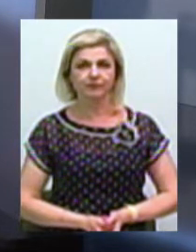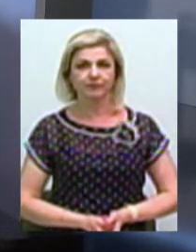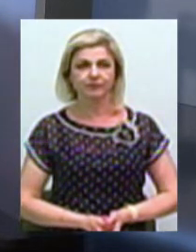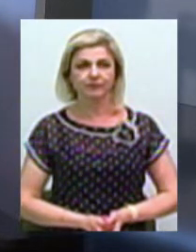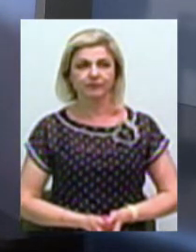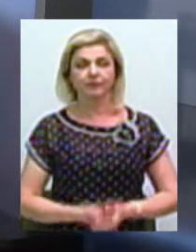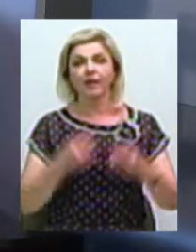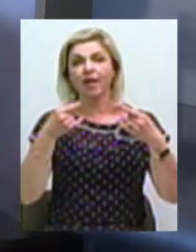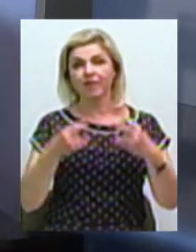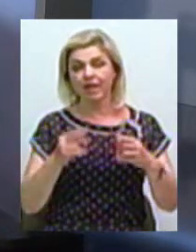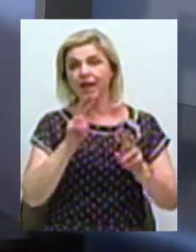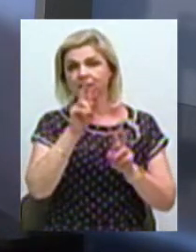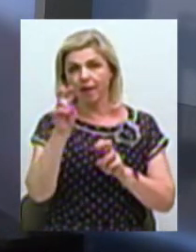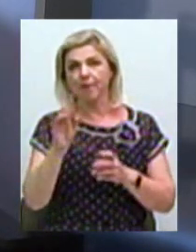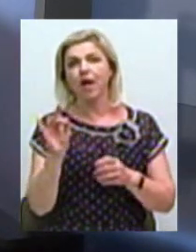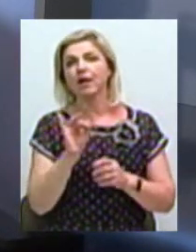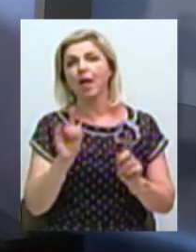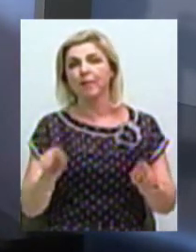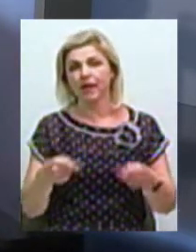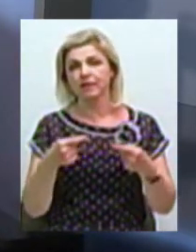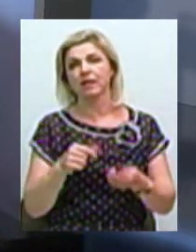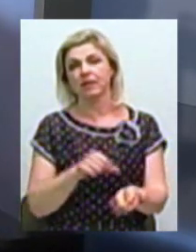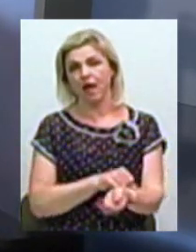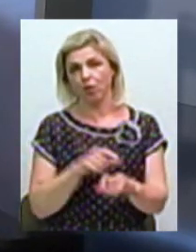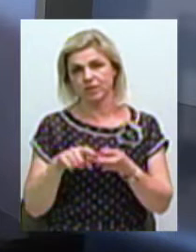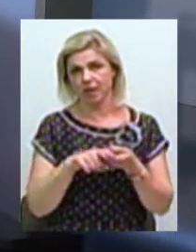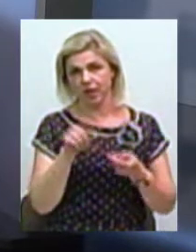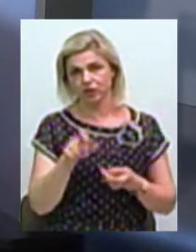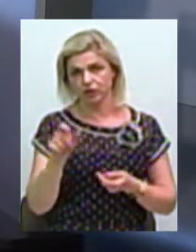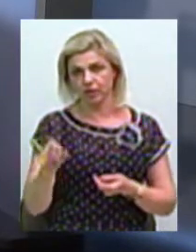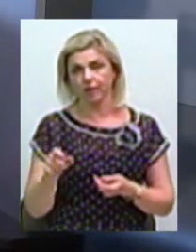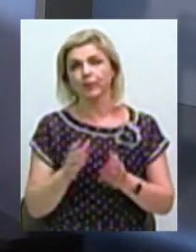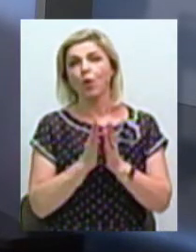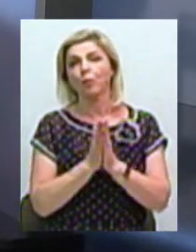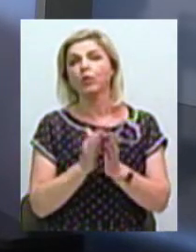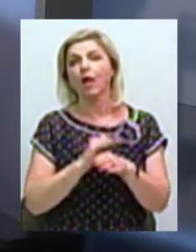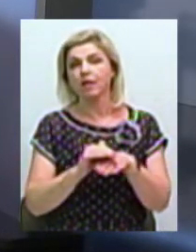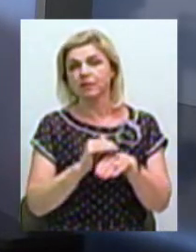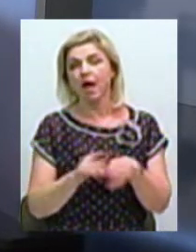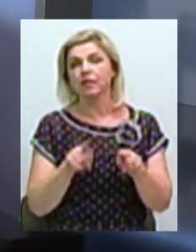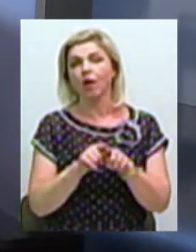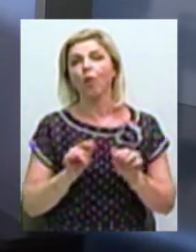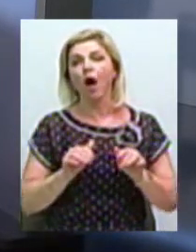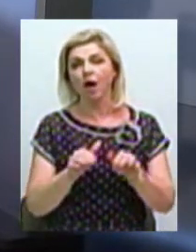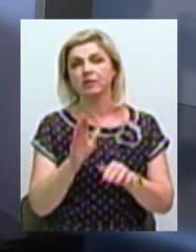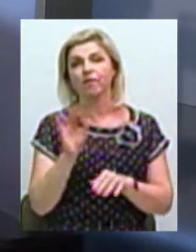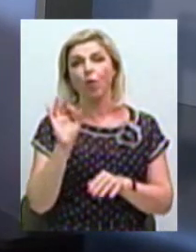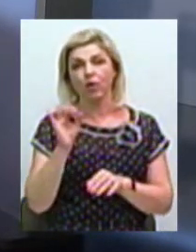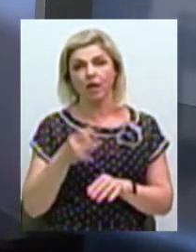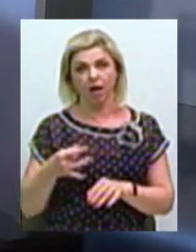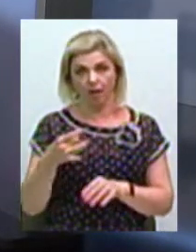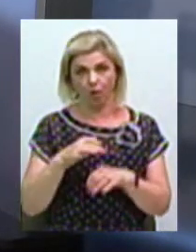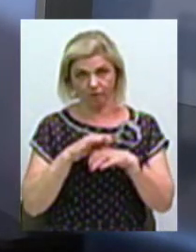Ми нашого ефіру – реабілітація наркозалежних. Віктор, Анастасія, будь ласка, таку акцію в Корабельному районі ви проводите